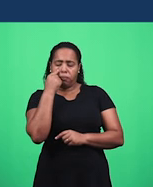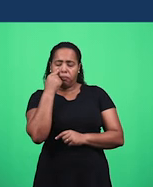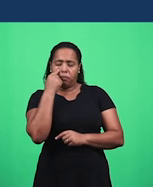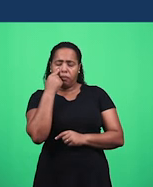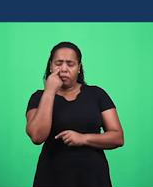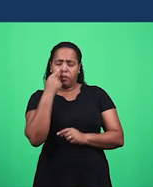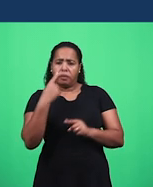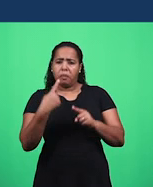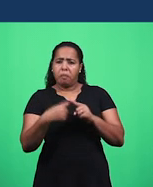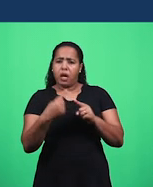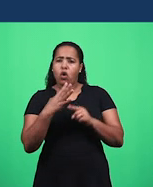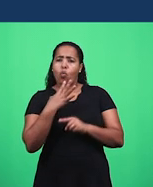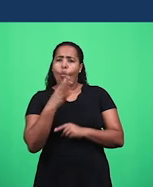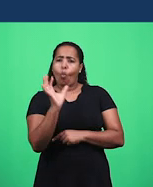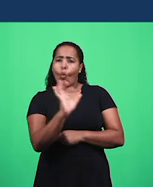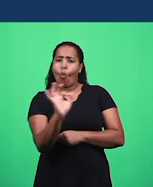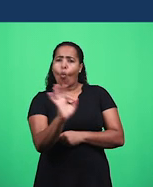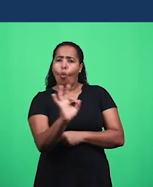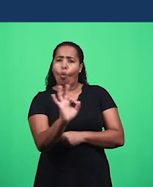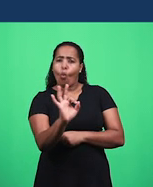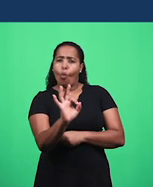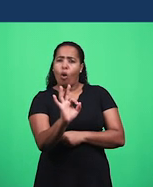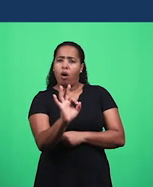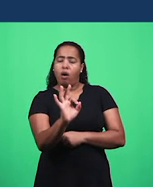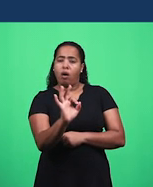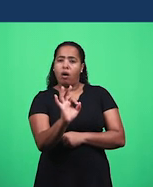так что они не узнали его».